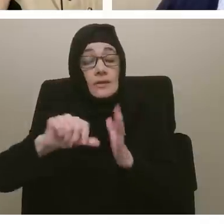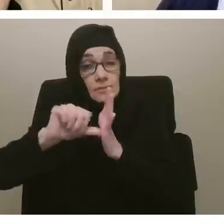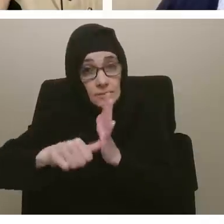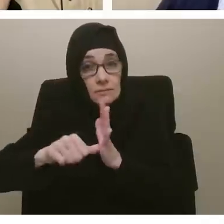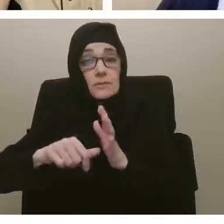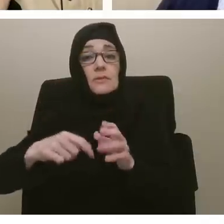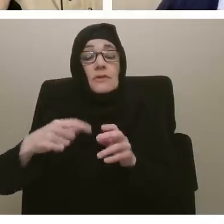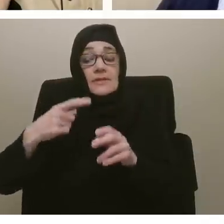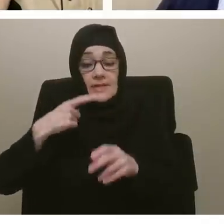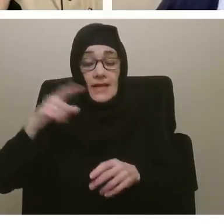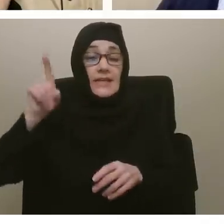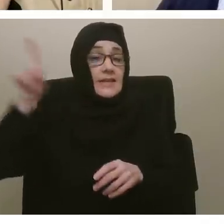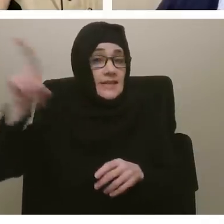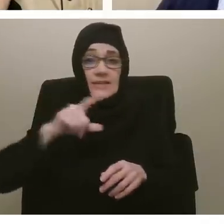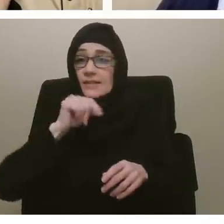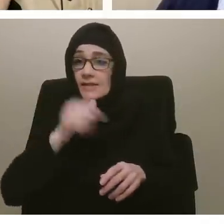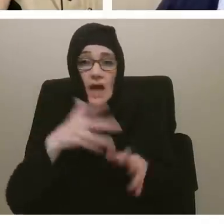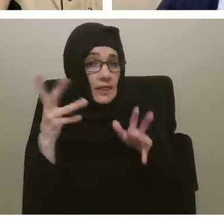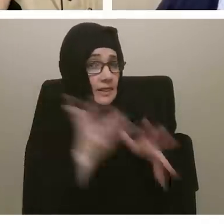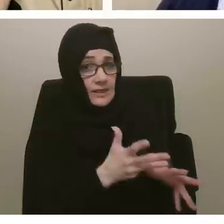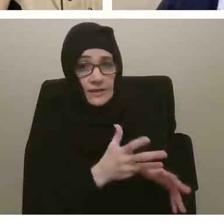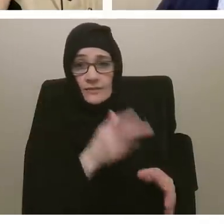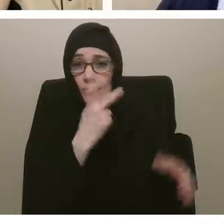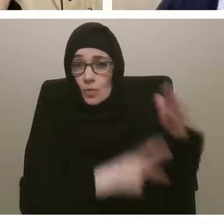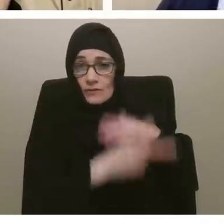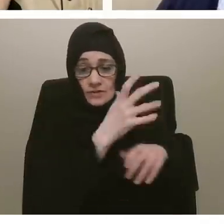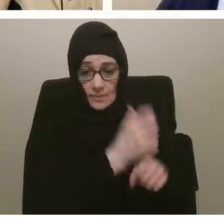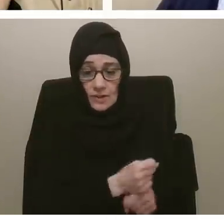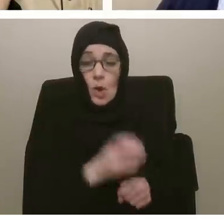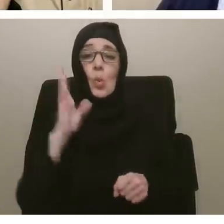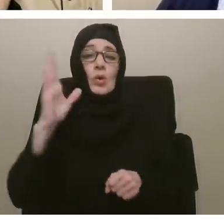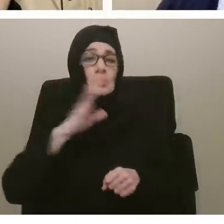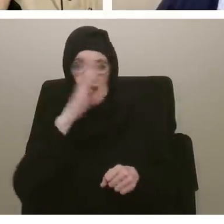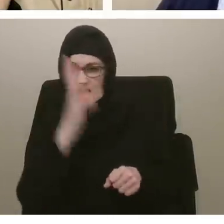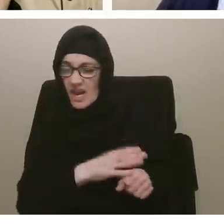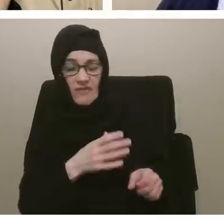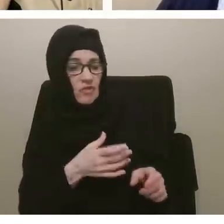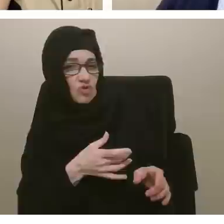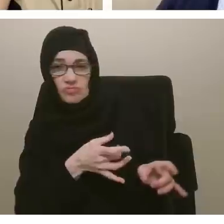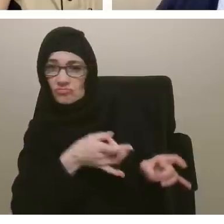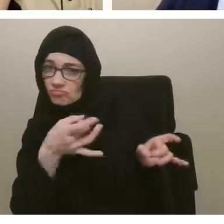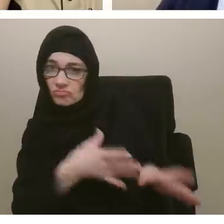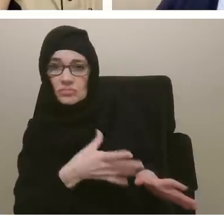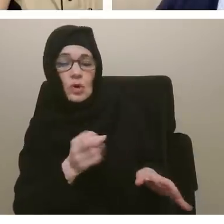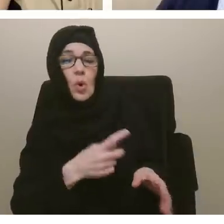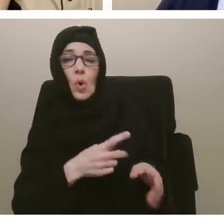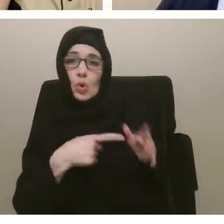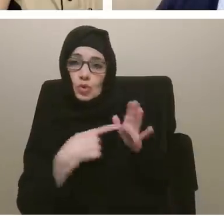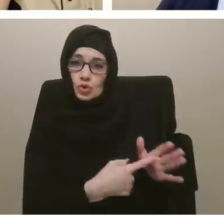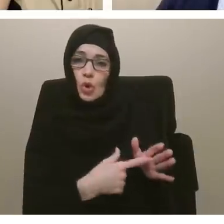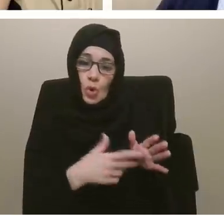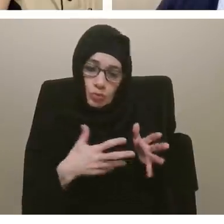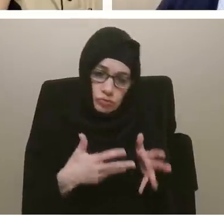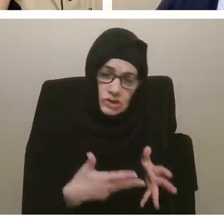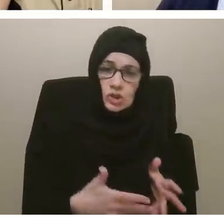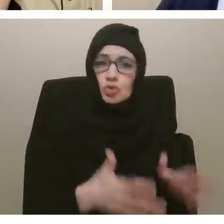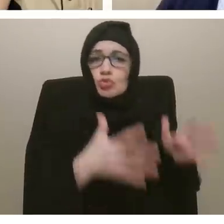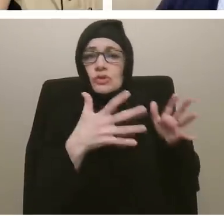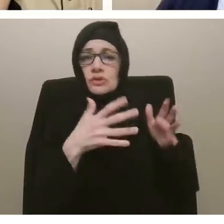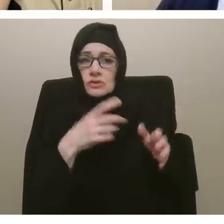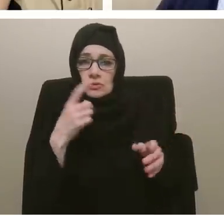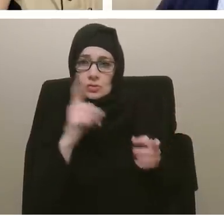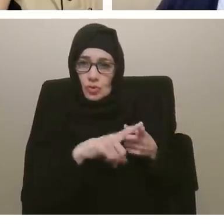alayhi wa sallam, and that he will never show any hatred or distress towards him, Allah subhanahu wa ta'ala says, وَلَا الْآخِرَةُ خَيْرٌ لَكَ مِنَ